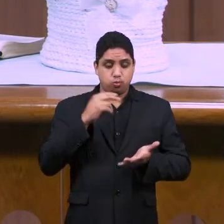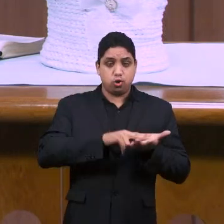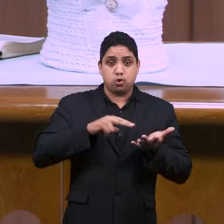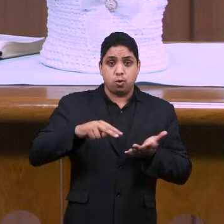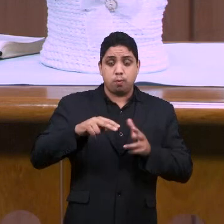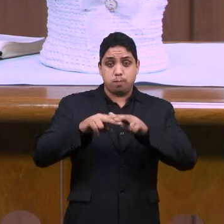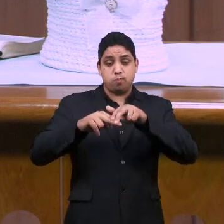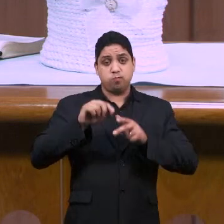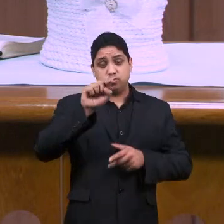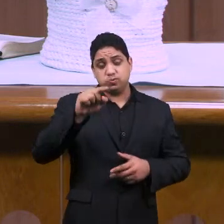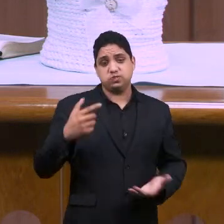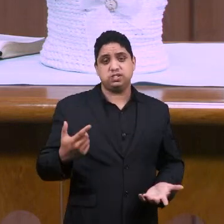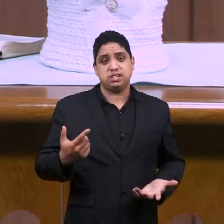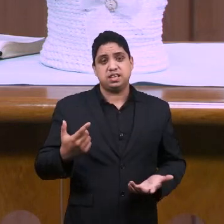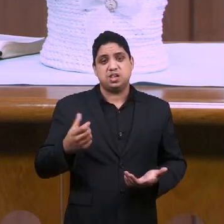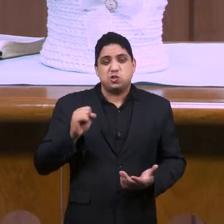et